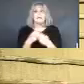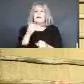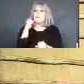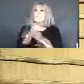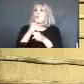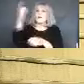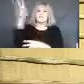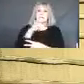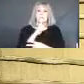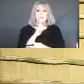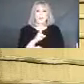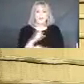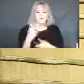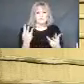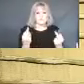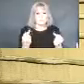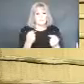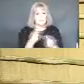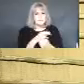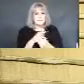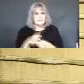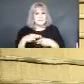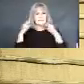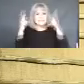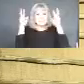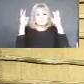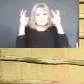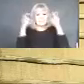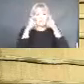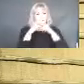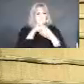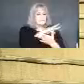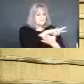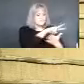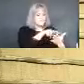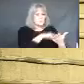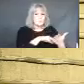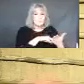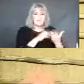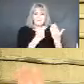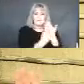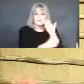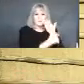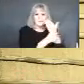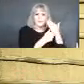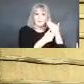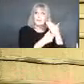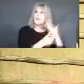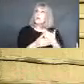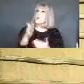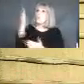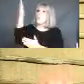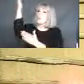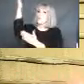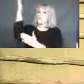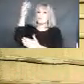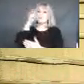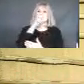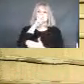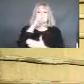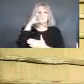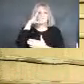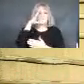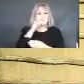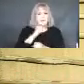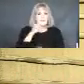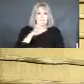besig om sy beloftes waar te maak. Jy kan die titel van die hele story van die Bybel dit gee. God se